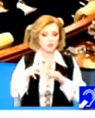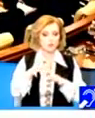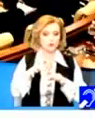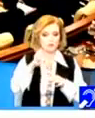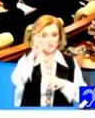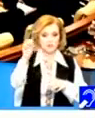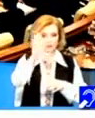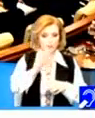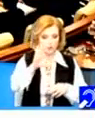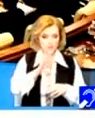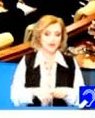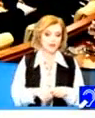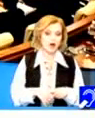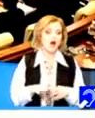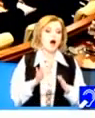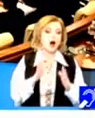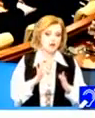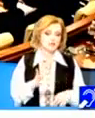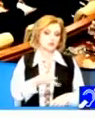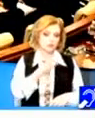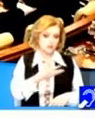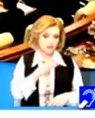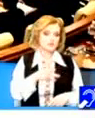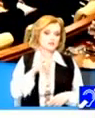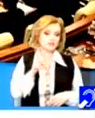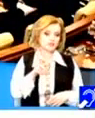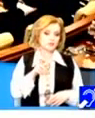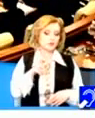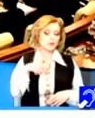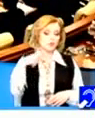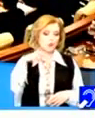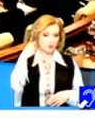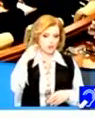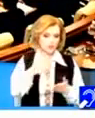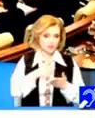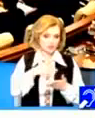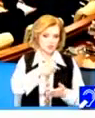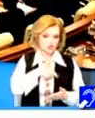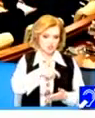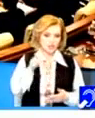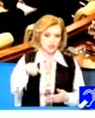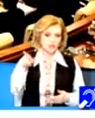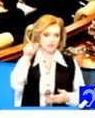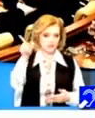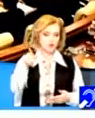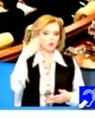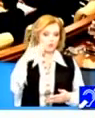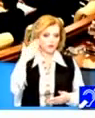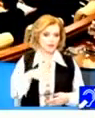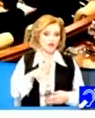viitorul politic al Republicii Moldova. Aflat într-o vizită oficială la Chișinău, vicepreședintele PSD, senatorul Titus